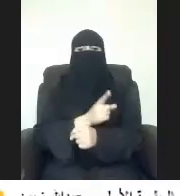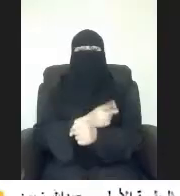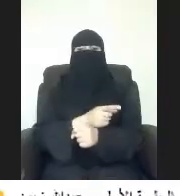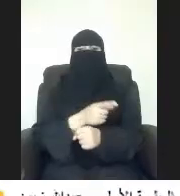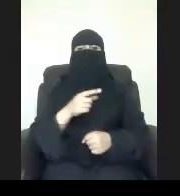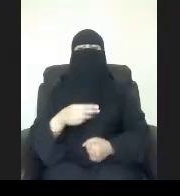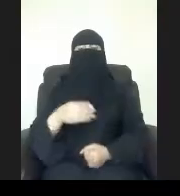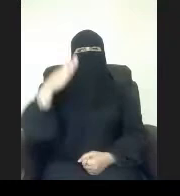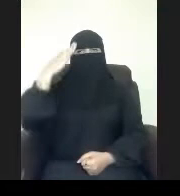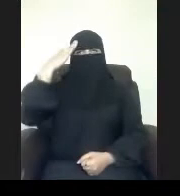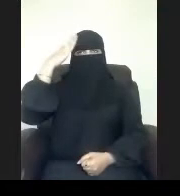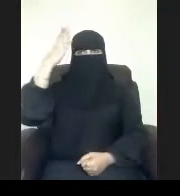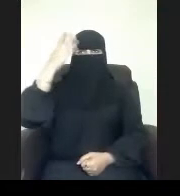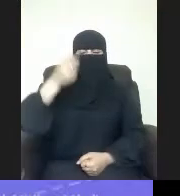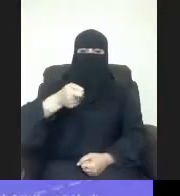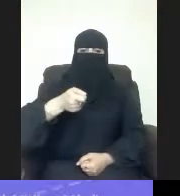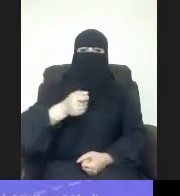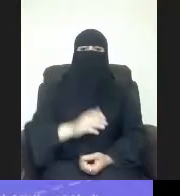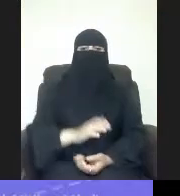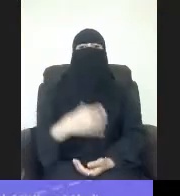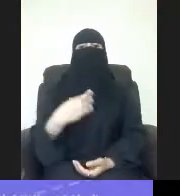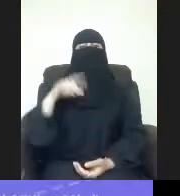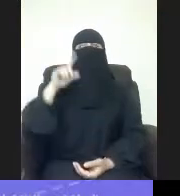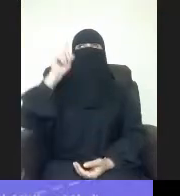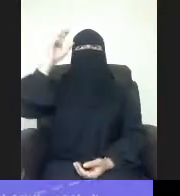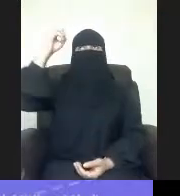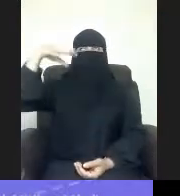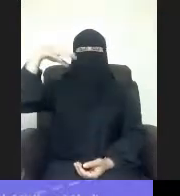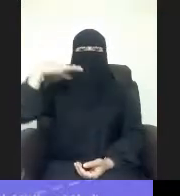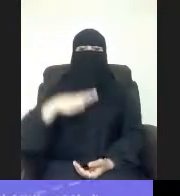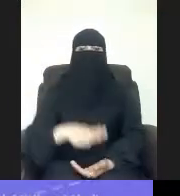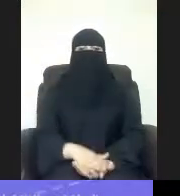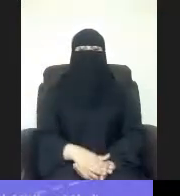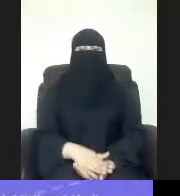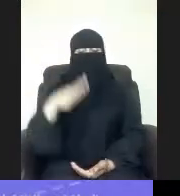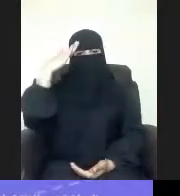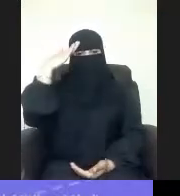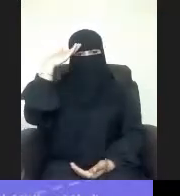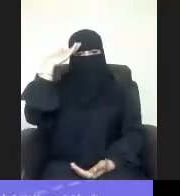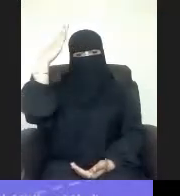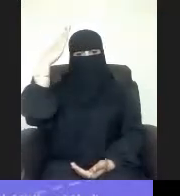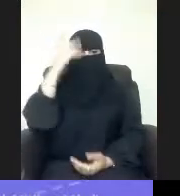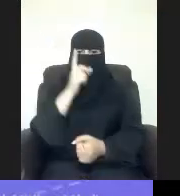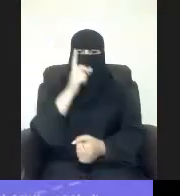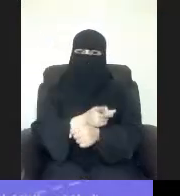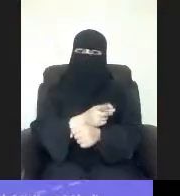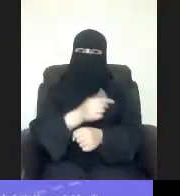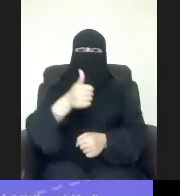السلام ورحمة الله وبركاته. أسعد الله أوقاتكم جميعا. شكرا لك أستاذ أحمد، وأشكركم جميعا على